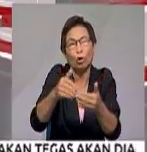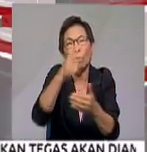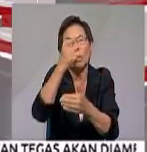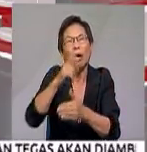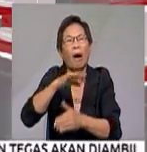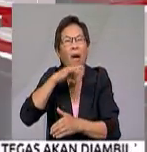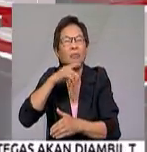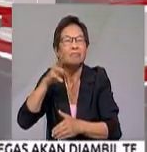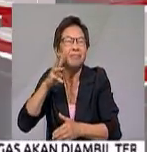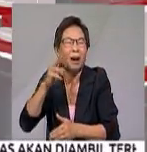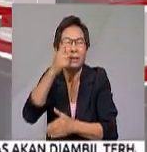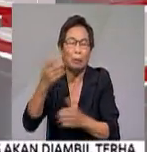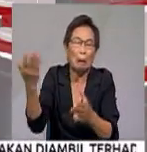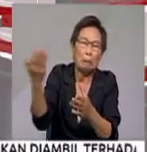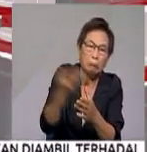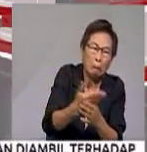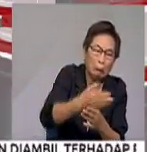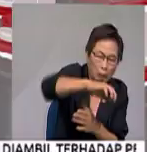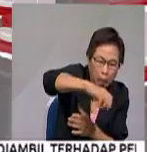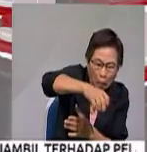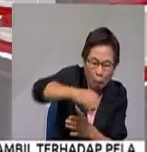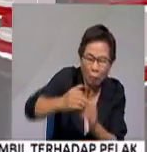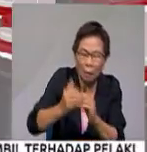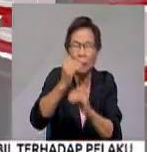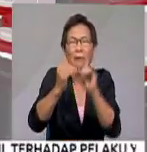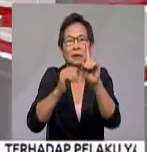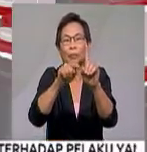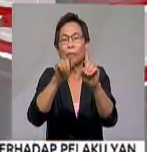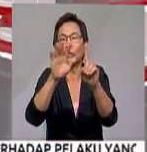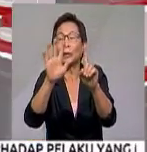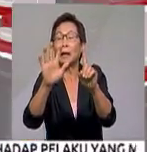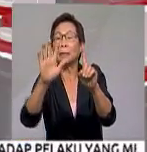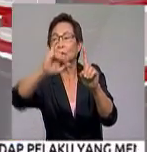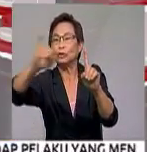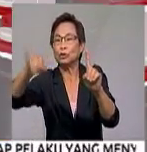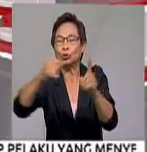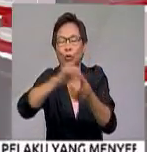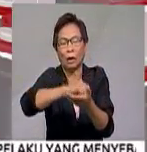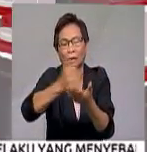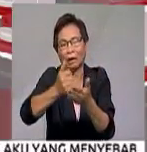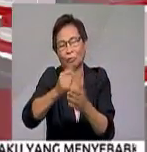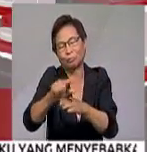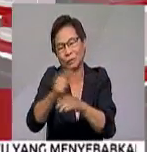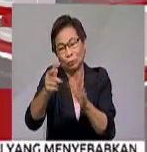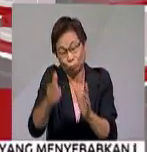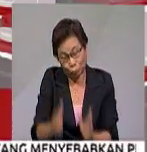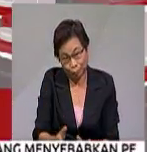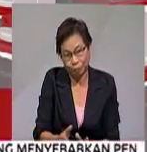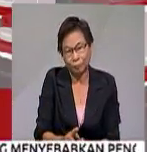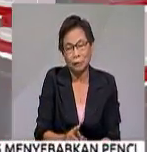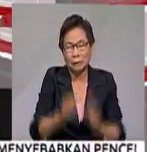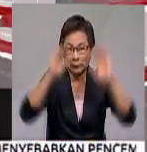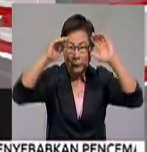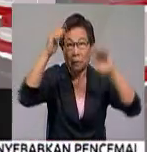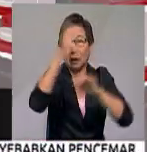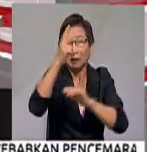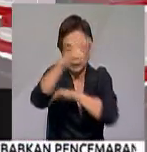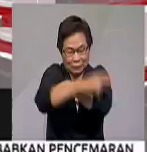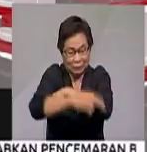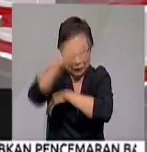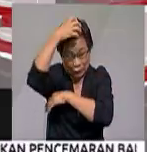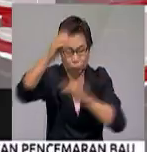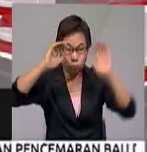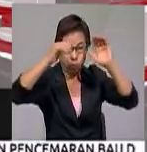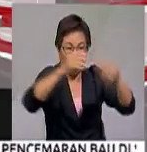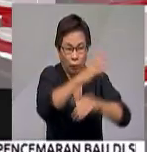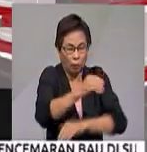sekaligus menjejaskan bekalan kepada lebih 1.5 juta ekor pengguna. Perkara berkenaan segera diambil perhatian kerajaan negeri sementara